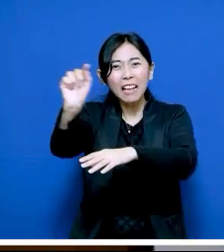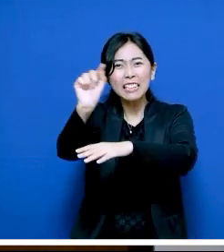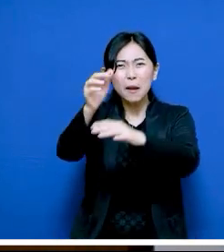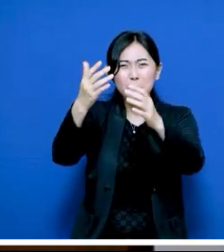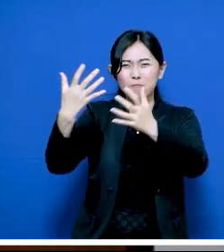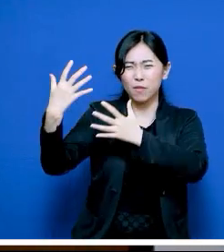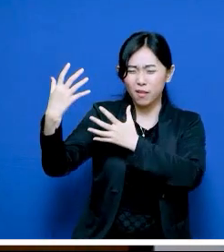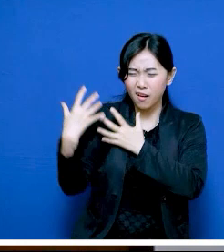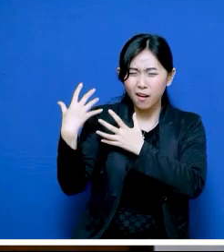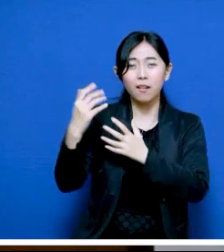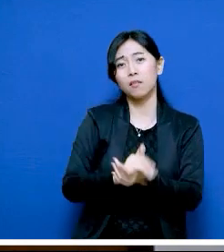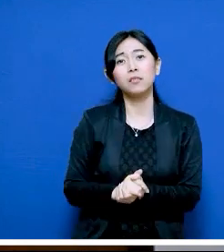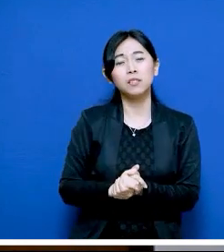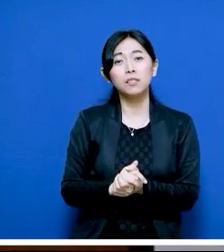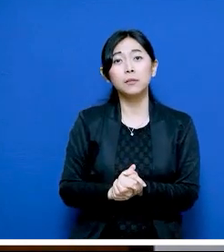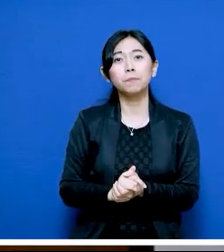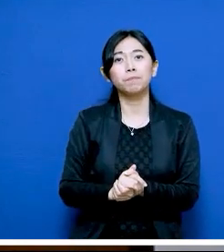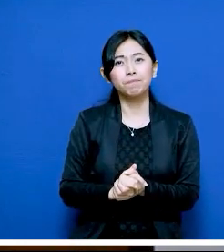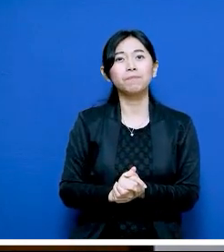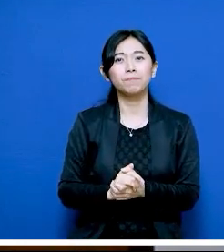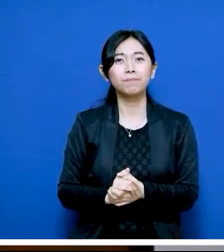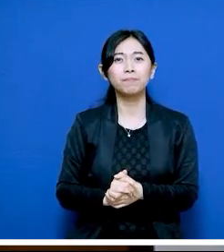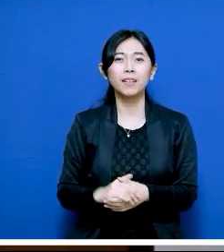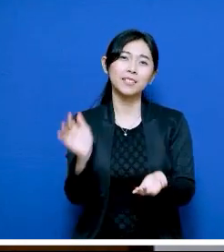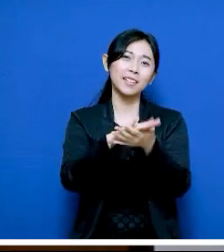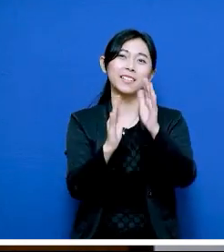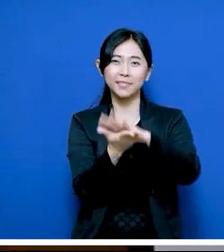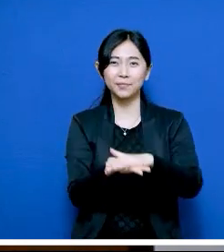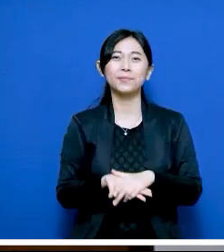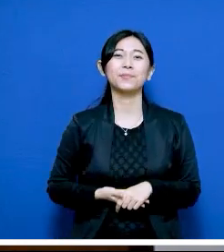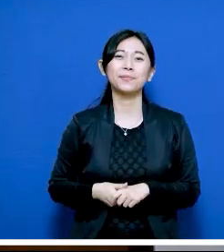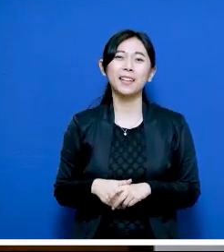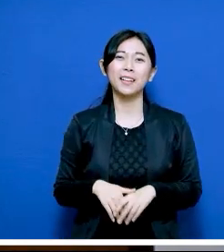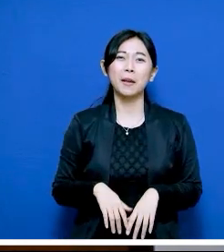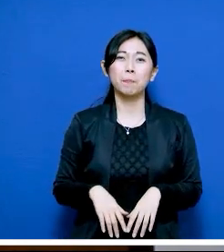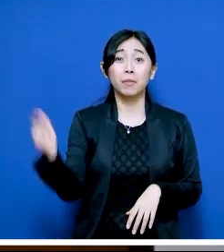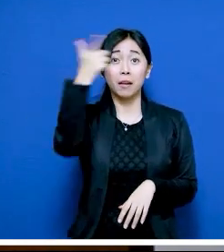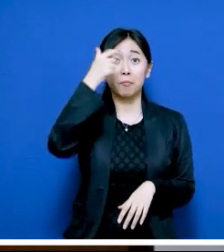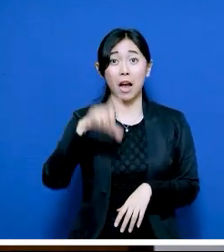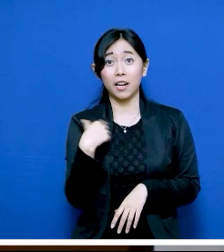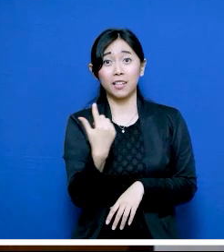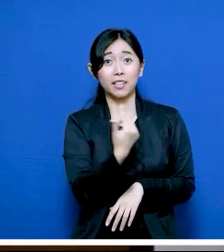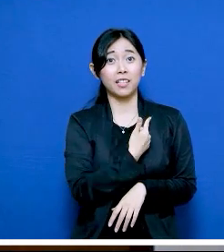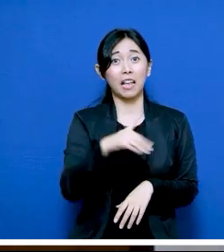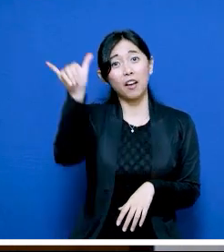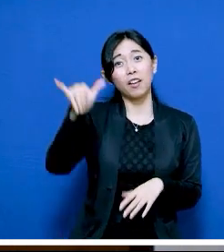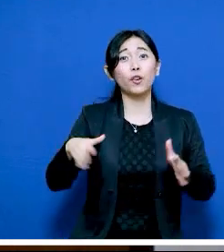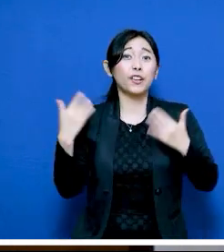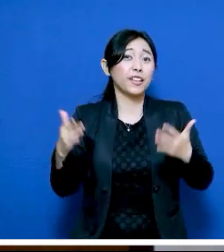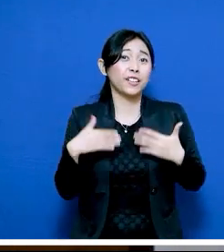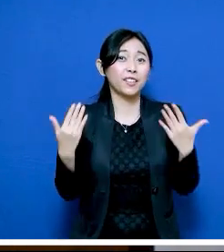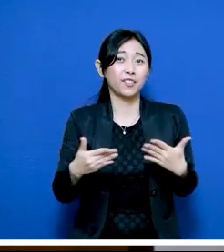berat perlu dinyatakan. Maka bagi setiap kita yang